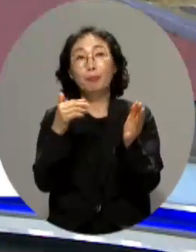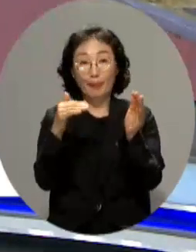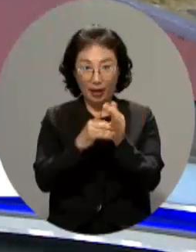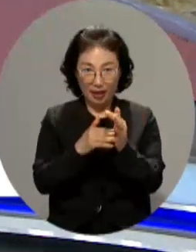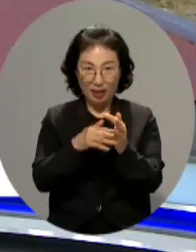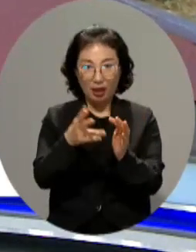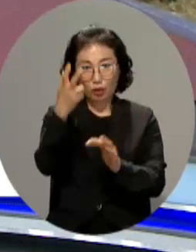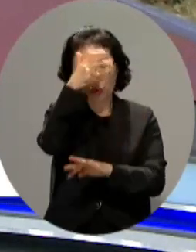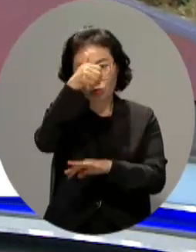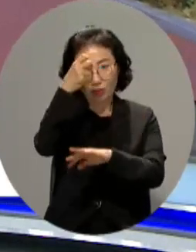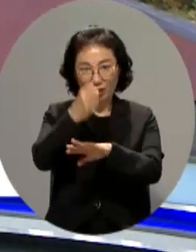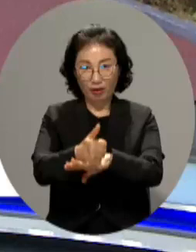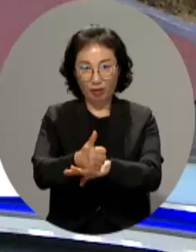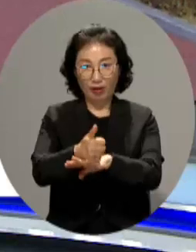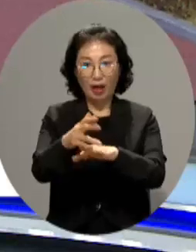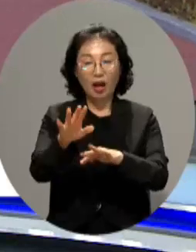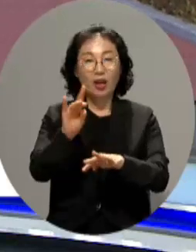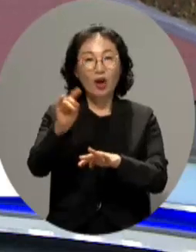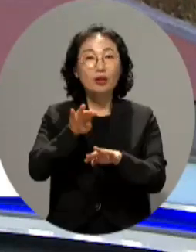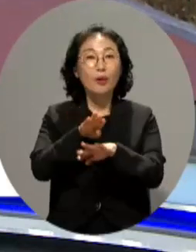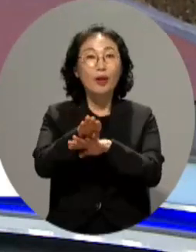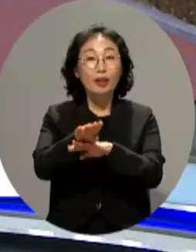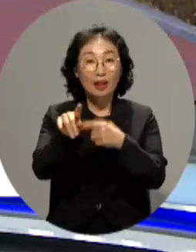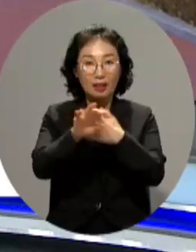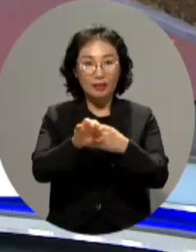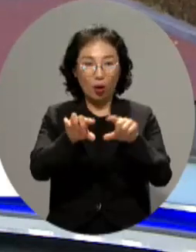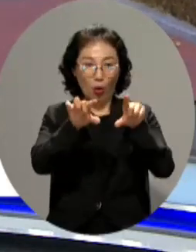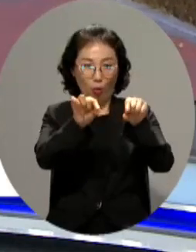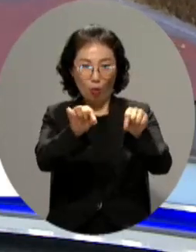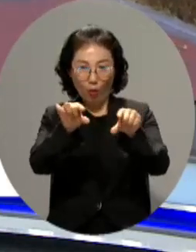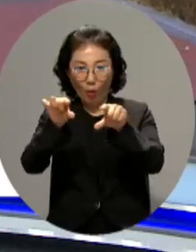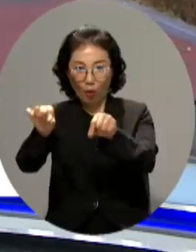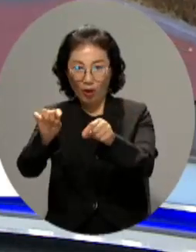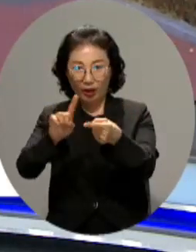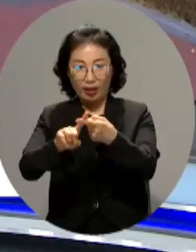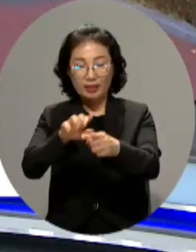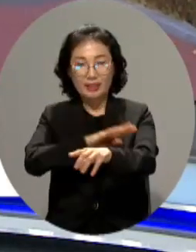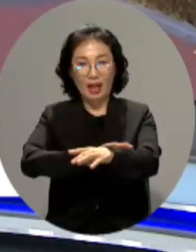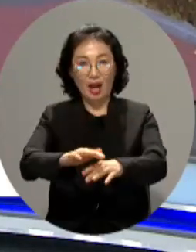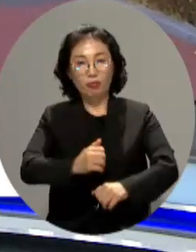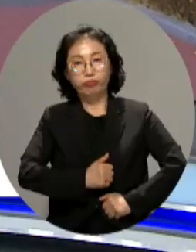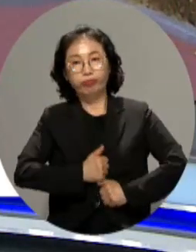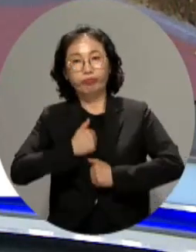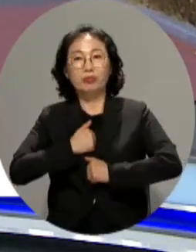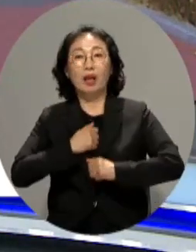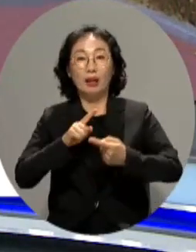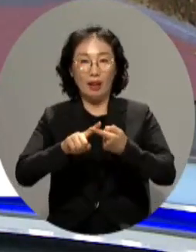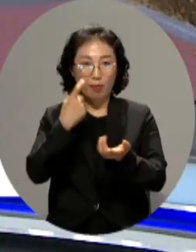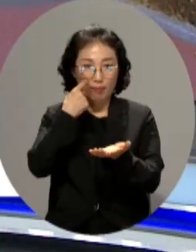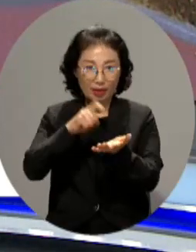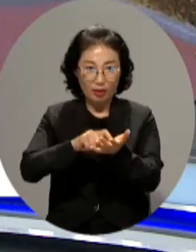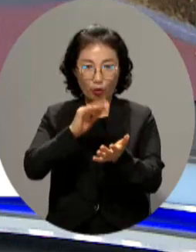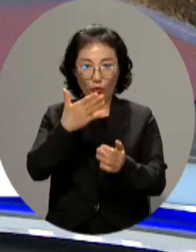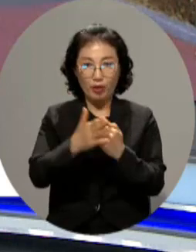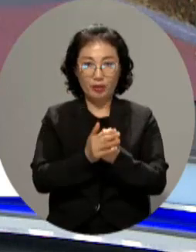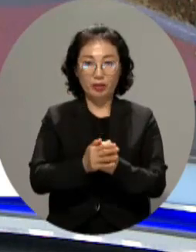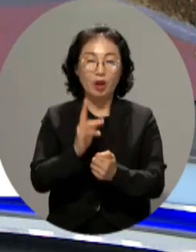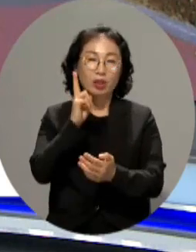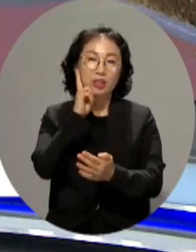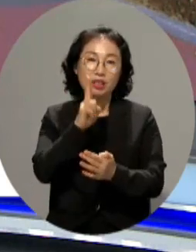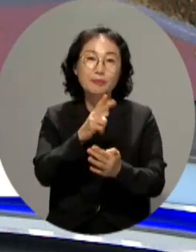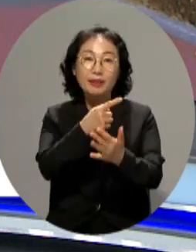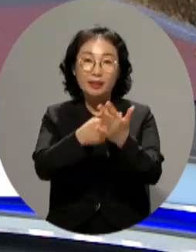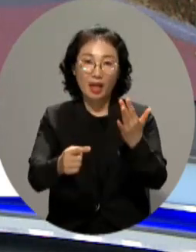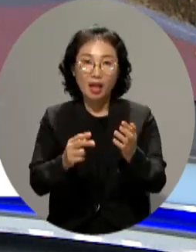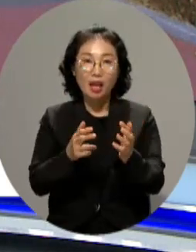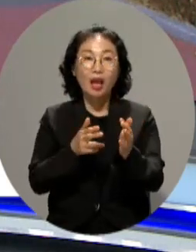경찰이 수사 결과 현대차 측의 고정장치를 제대로 하지 않았던 것으로 드러났습니다. 또 다른 중대재해